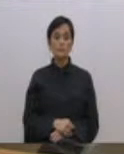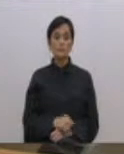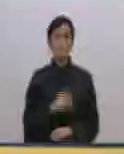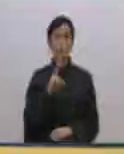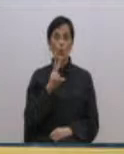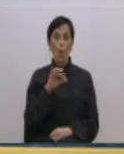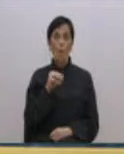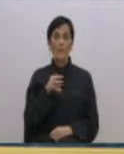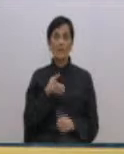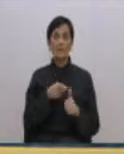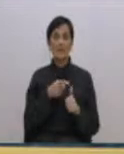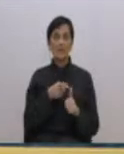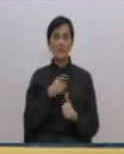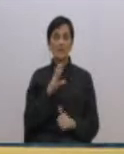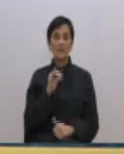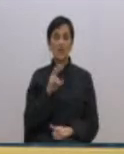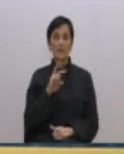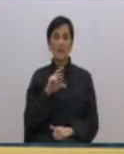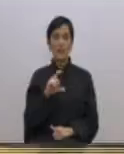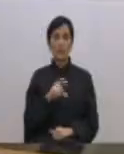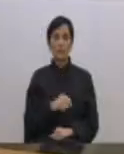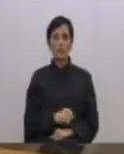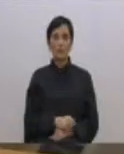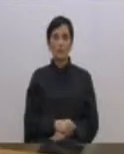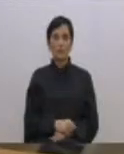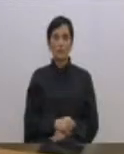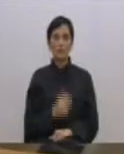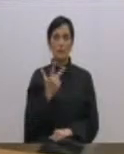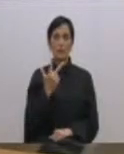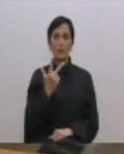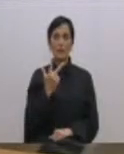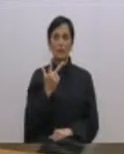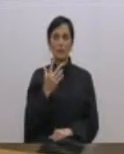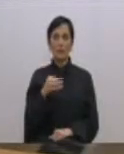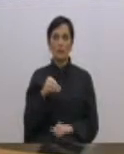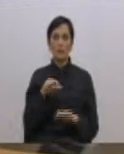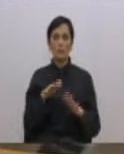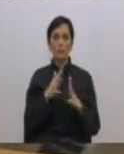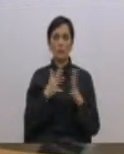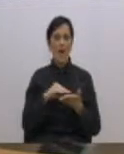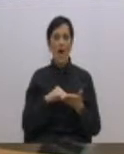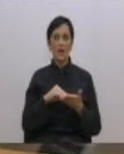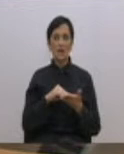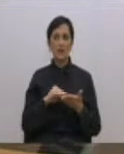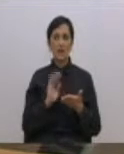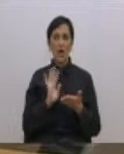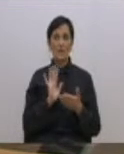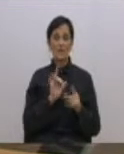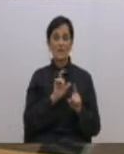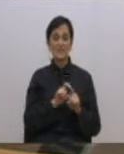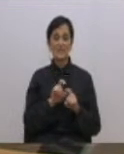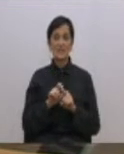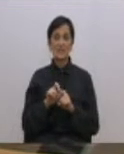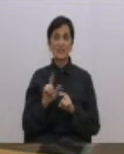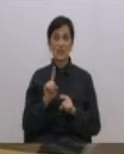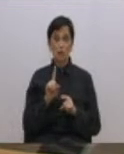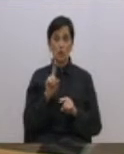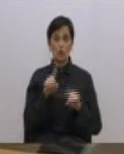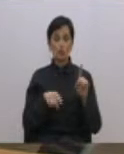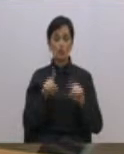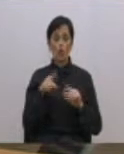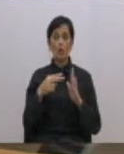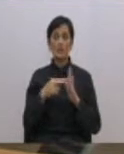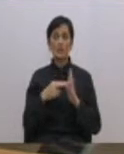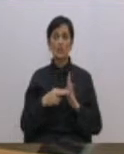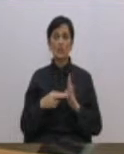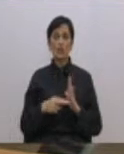comitetul Sahelit Mihail Sajulaze, summitul Tiadrila. Tidi Madluba, agar gau imi sitkoi, sraz, zogadișe pa se